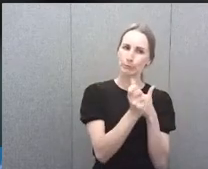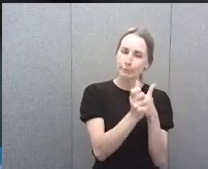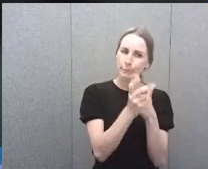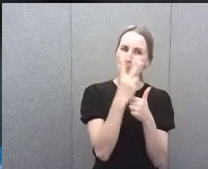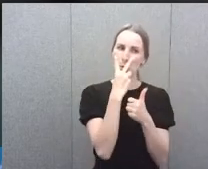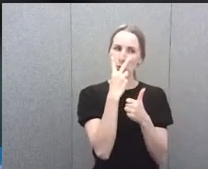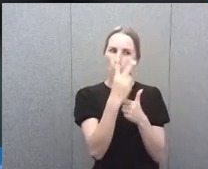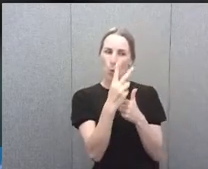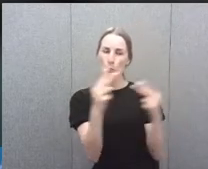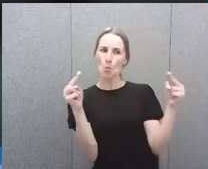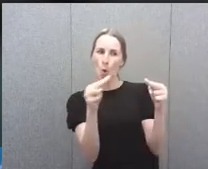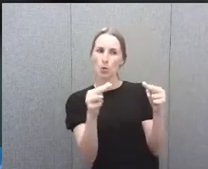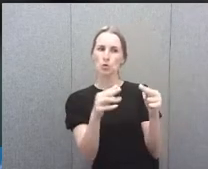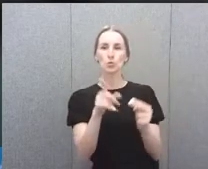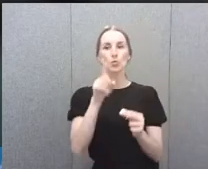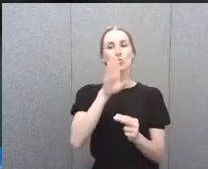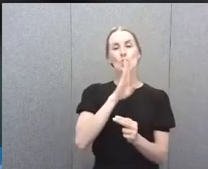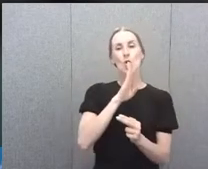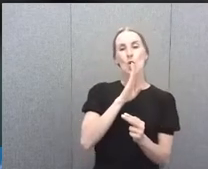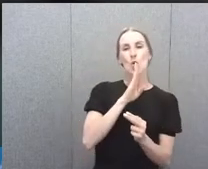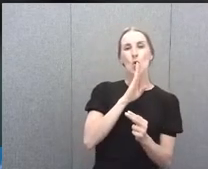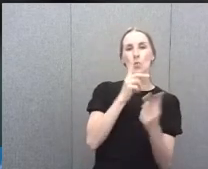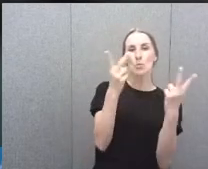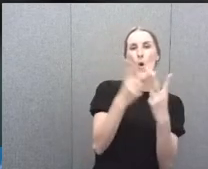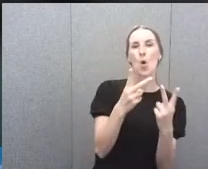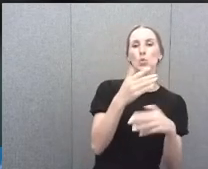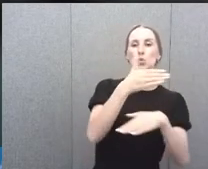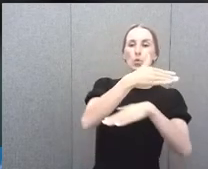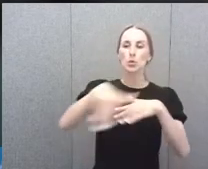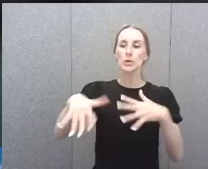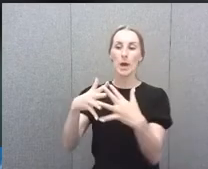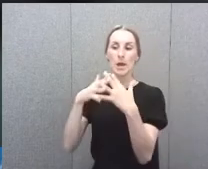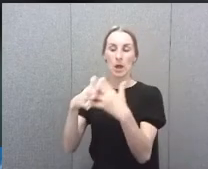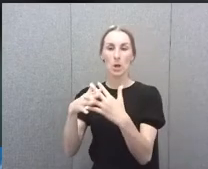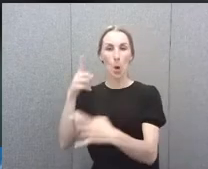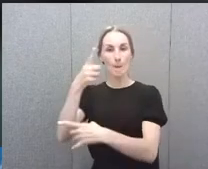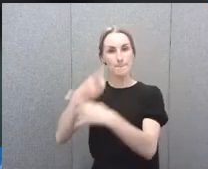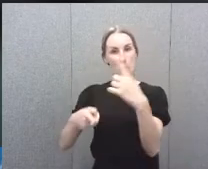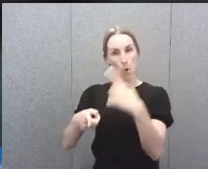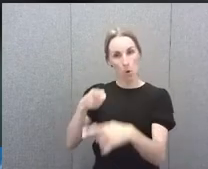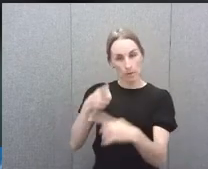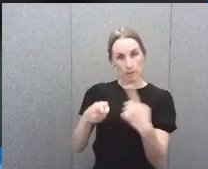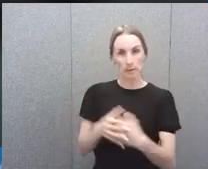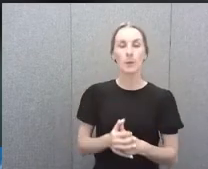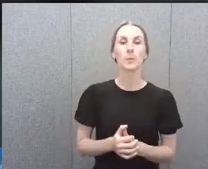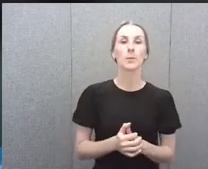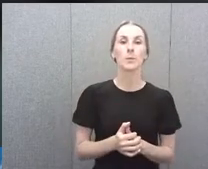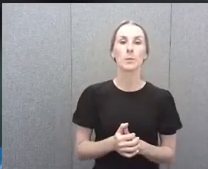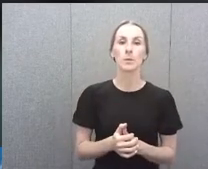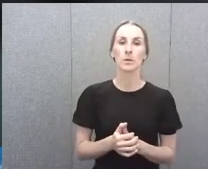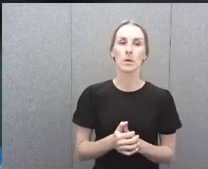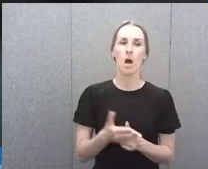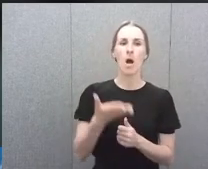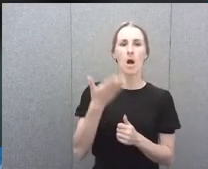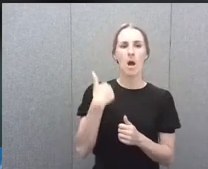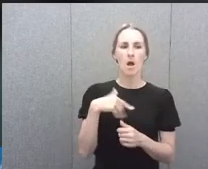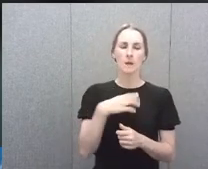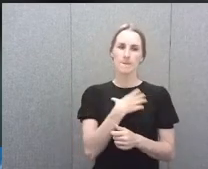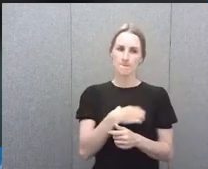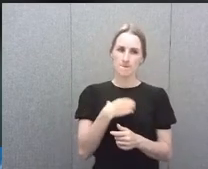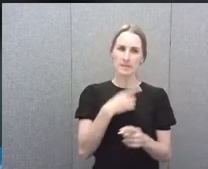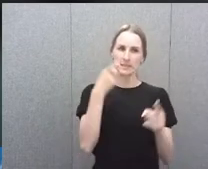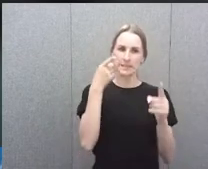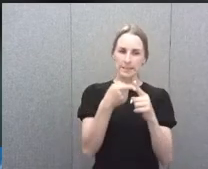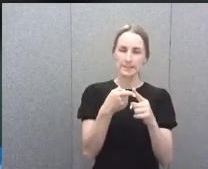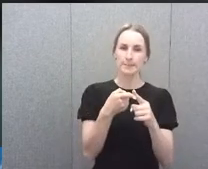потребности женщины отражаются во внешней политике и приводят к более высокой части представительства женщин.